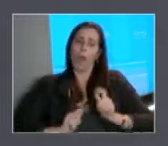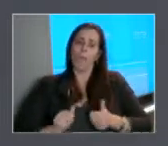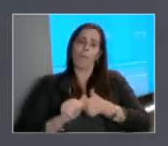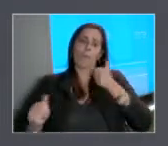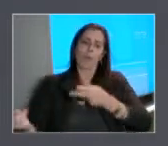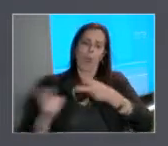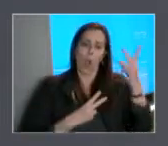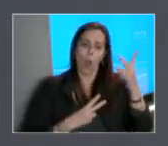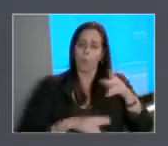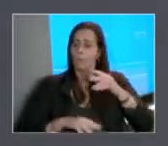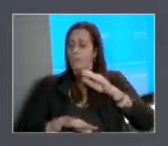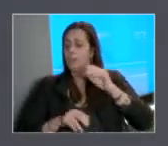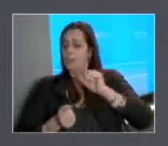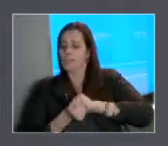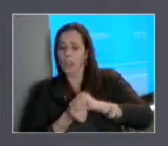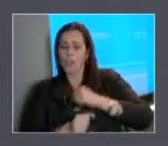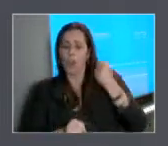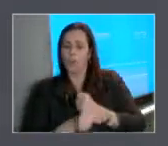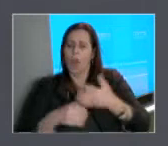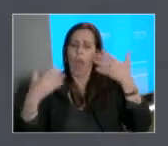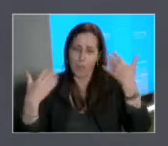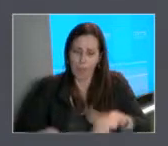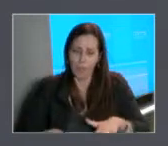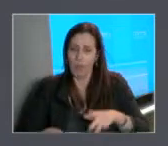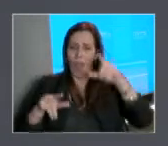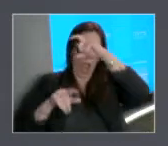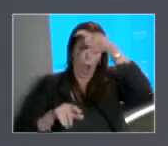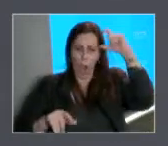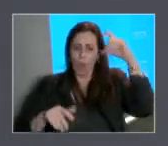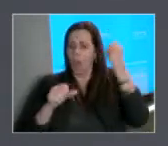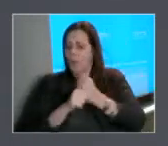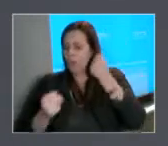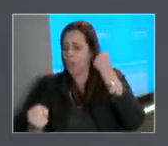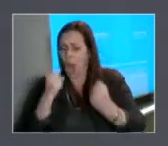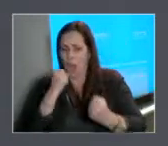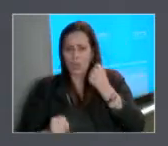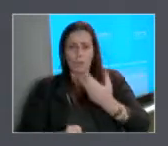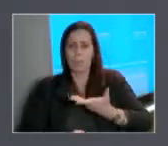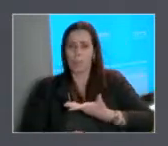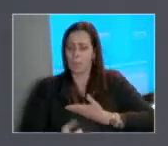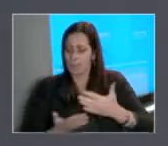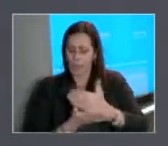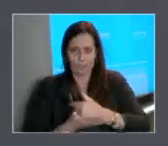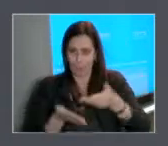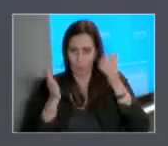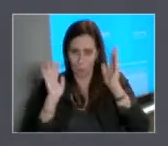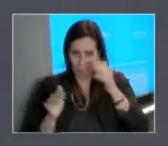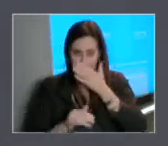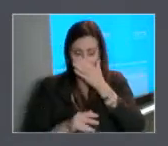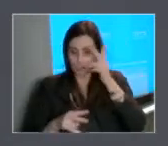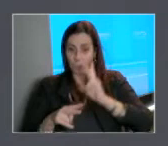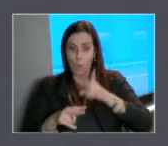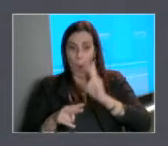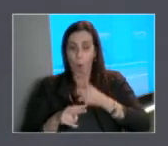מיון, מתמחים שעובדים עד לזרה, אחיות שקורעות תחת העומס ומקבלות שכר מגוחך,